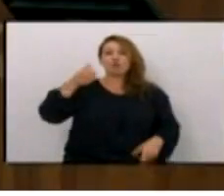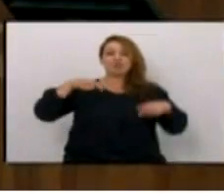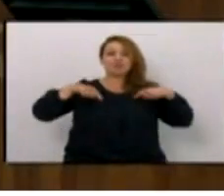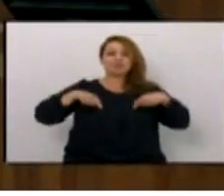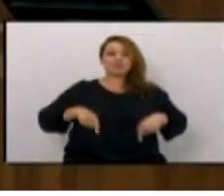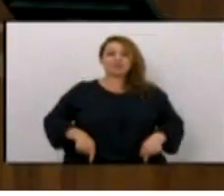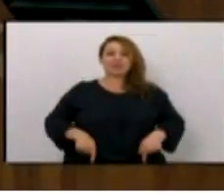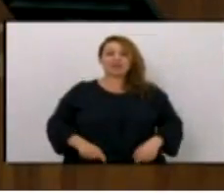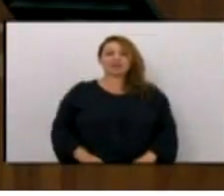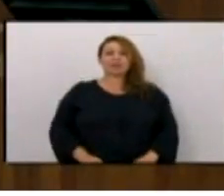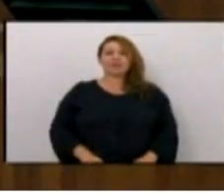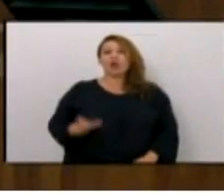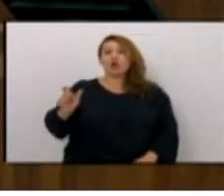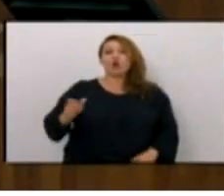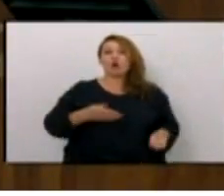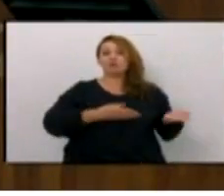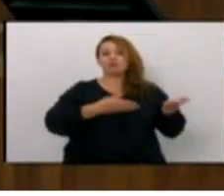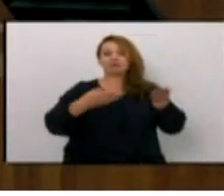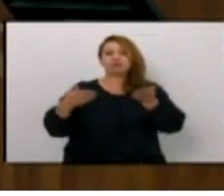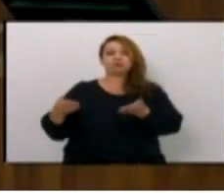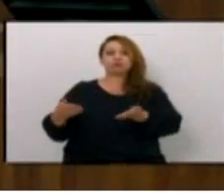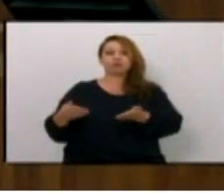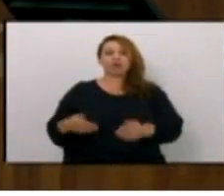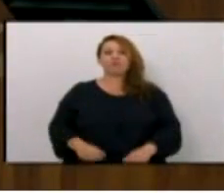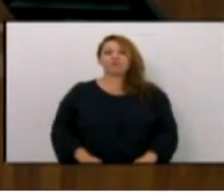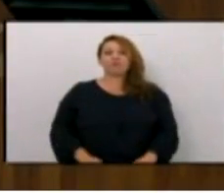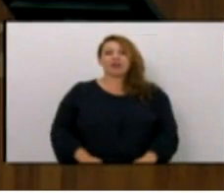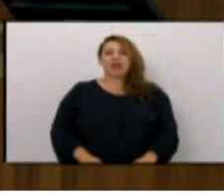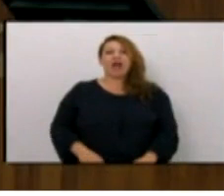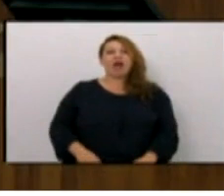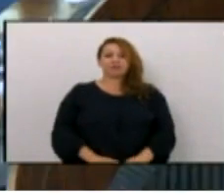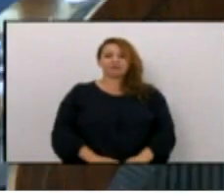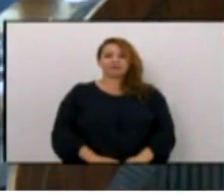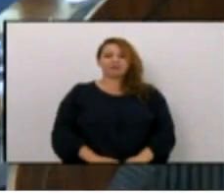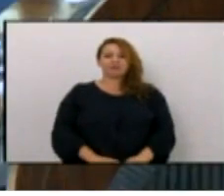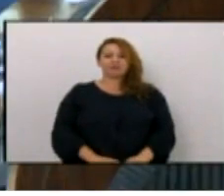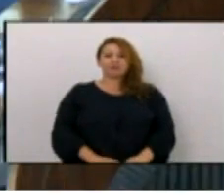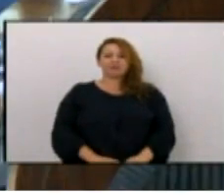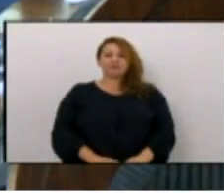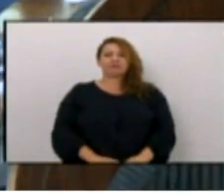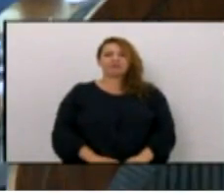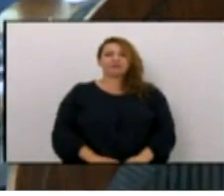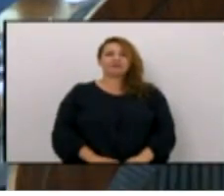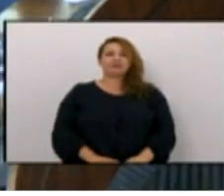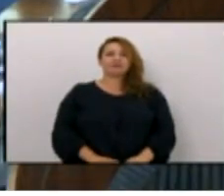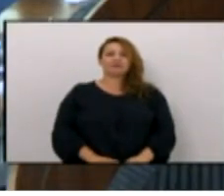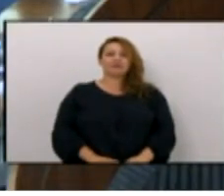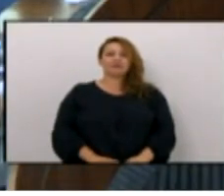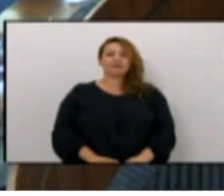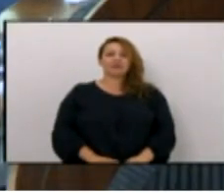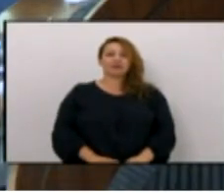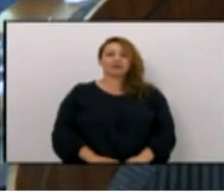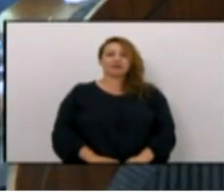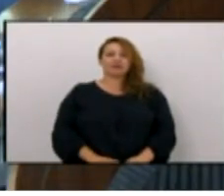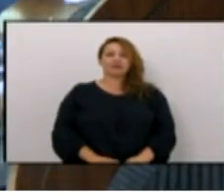نعم يبقى كريم ضمن الدستور الحالي دستور 2016، ربما هو خيار صعب جدا لأن حتى هذا الدستور لا يرقى إلى